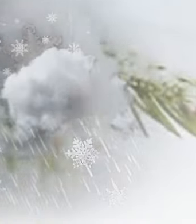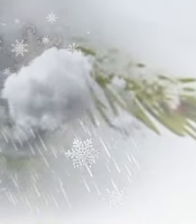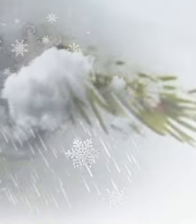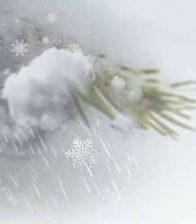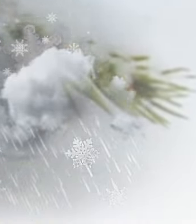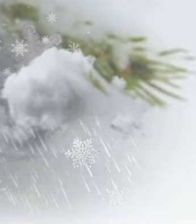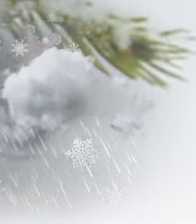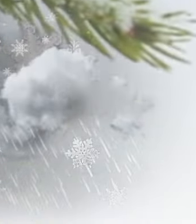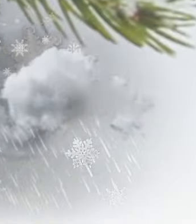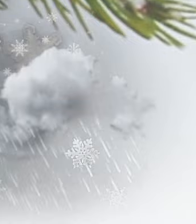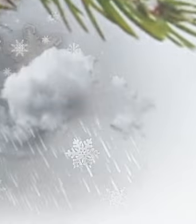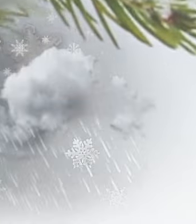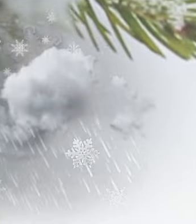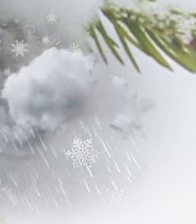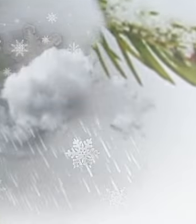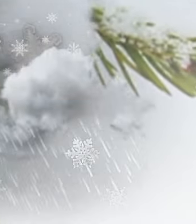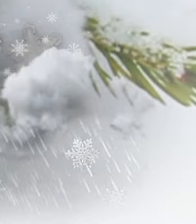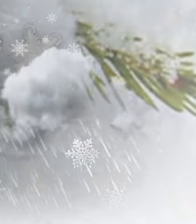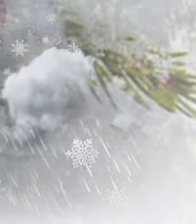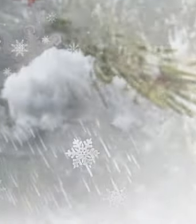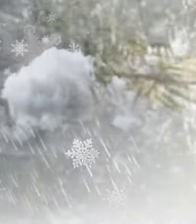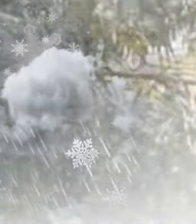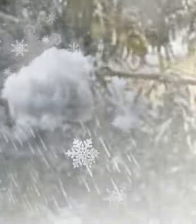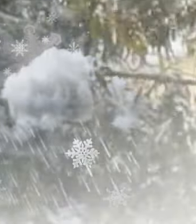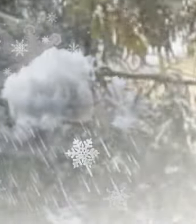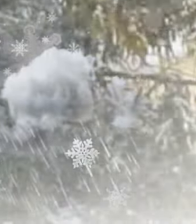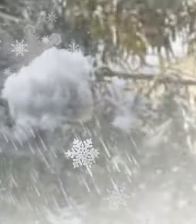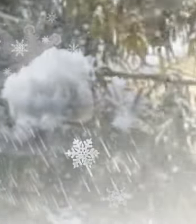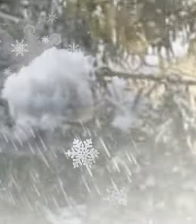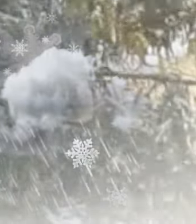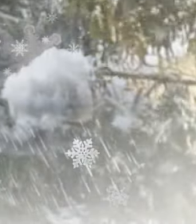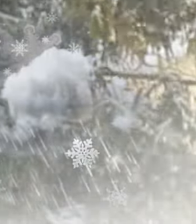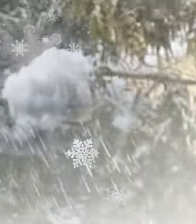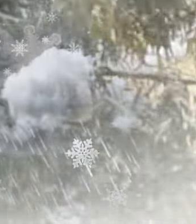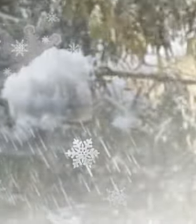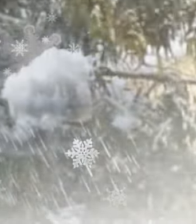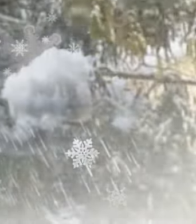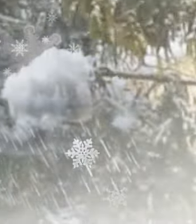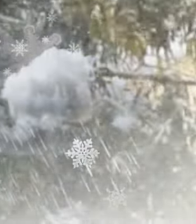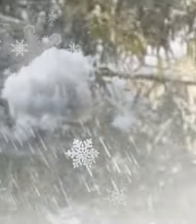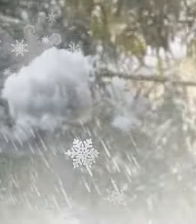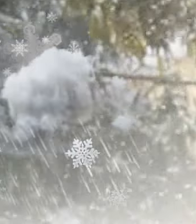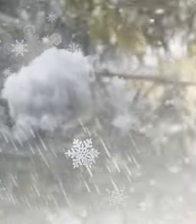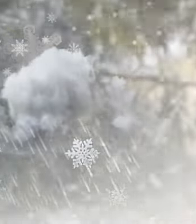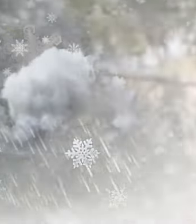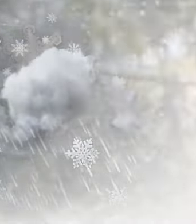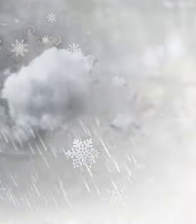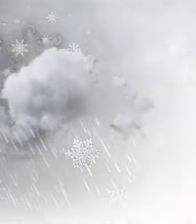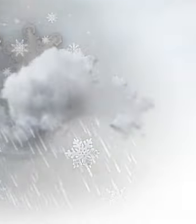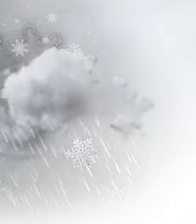92% ураніццей, 84 днём і 89% вечером.